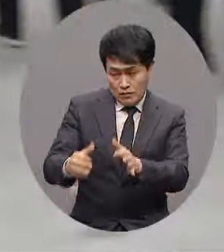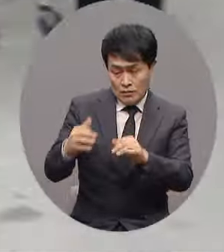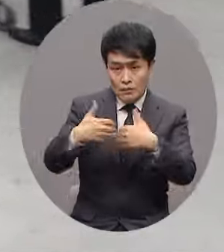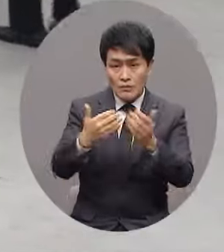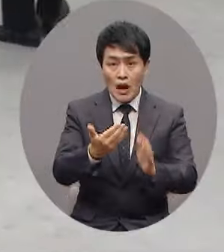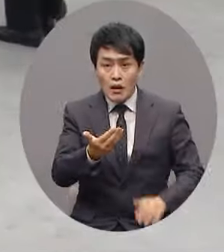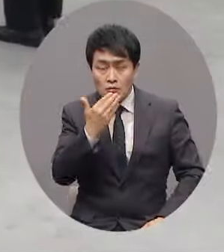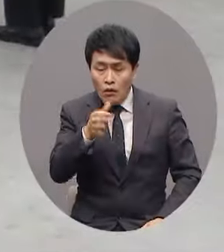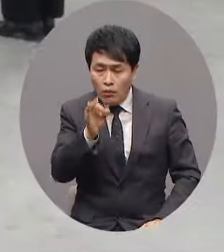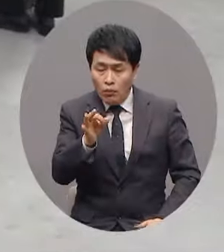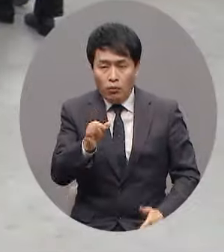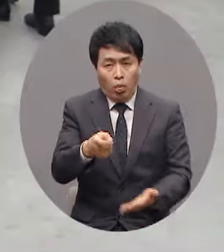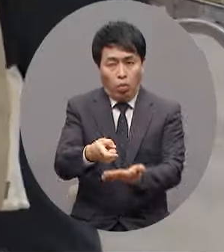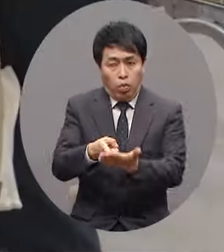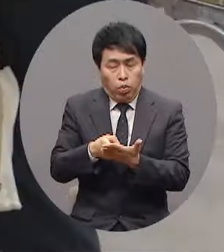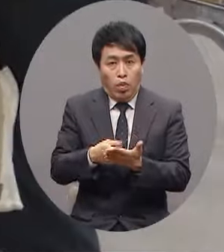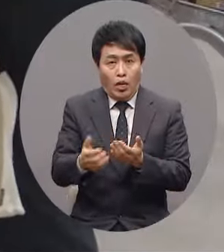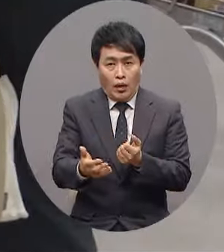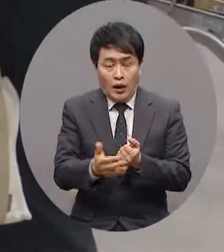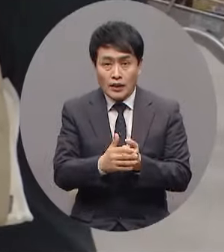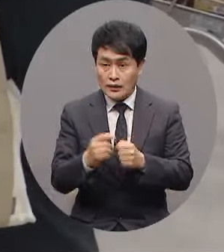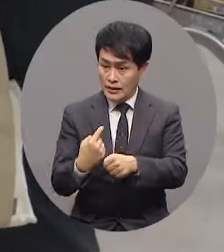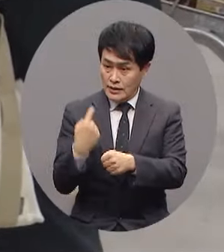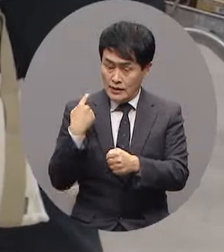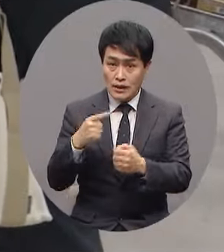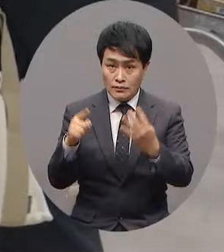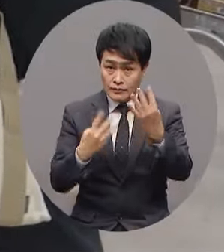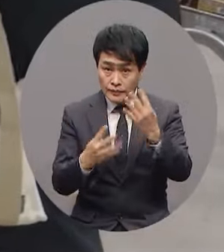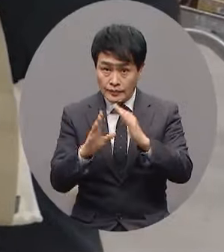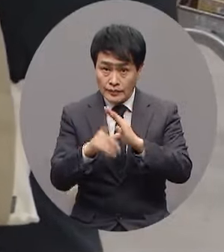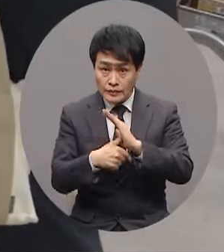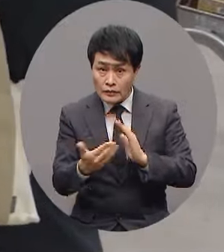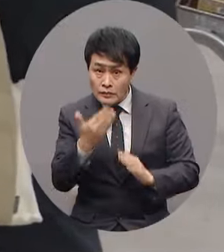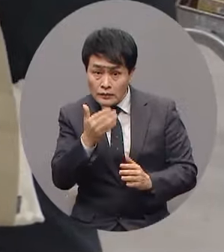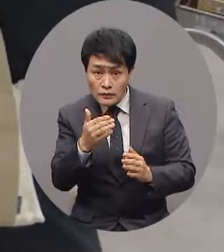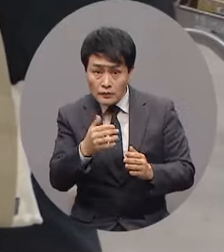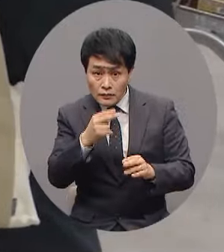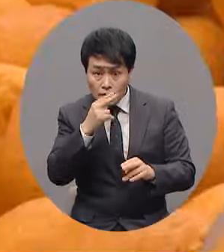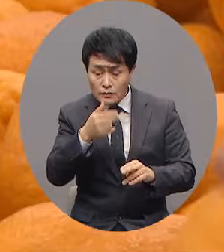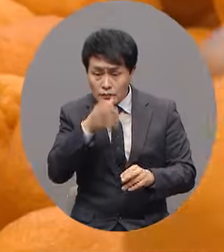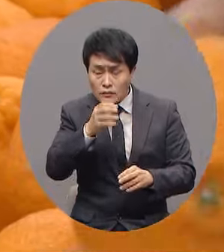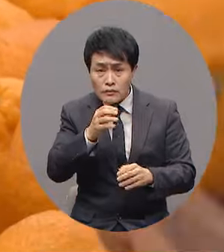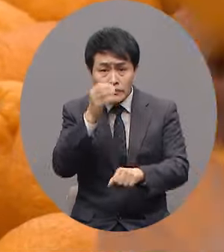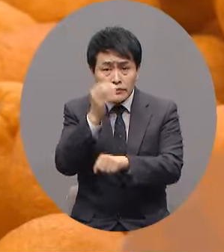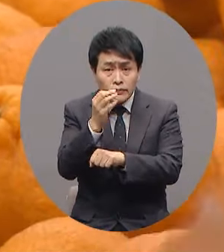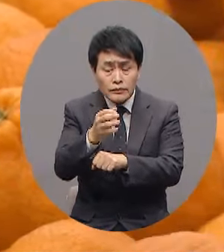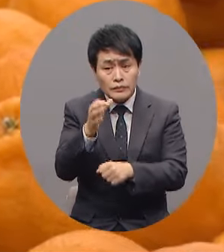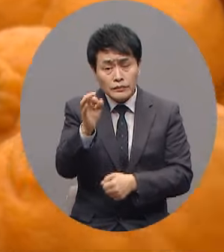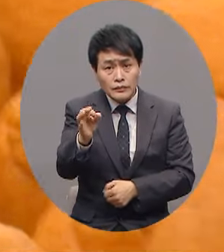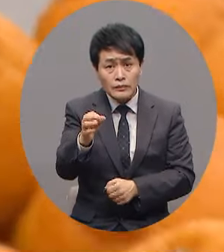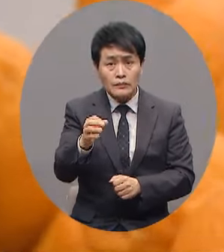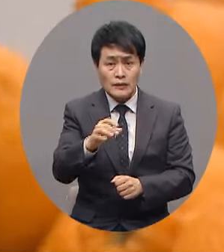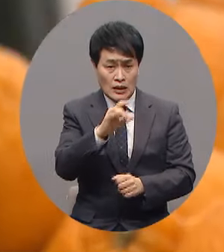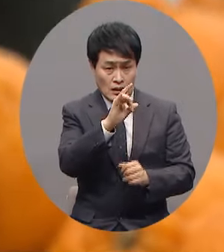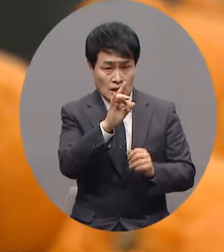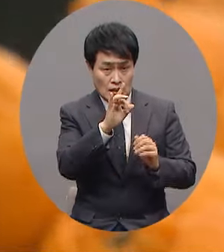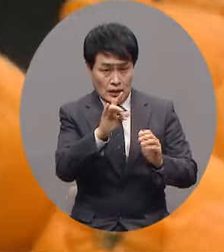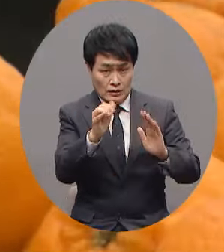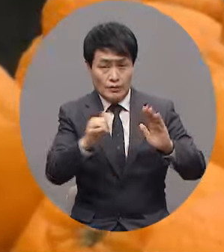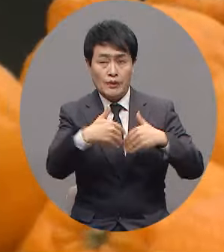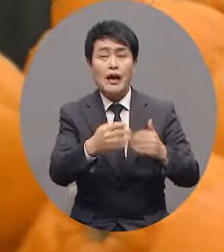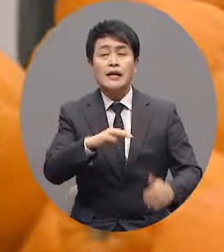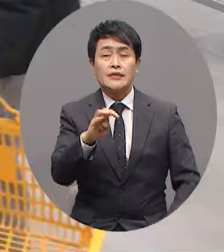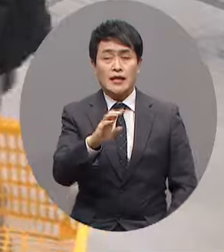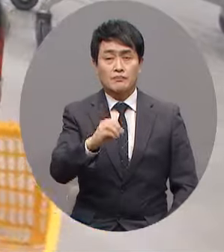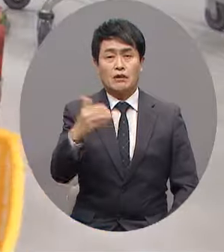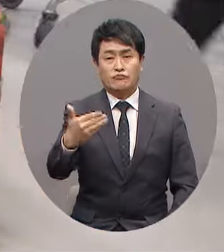식료품 소비는 위축됐습니다. 작년 4분기 식료품과 비주류 음료를 구매하는 데 들어간 비용은 가구당 평균 40만